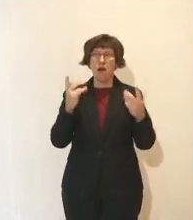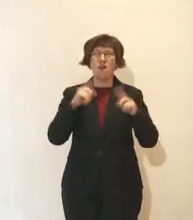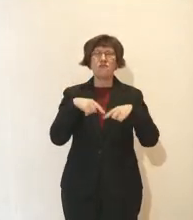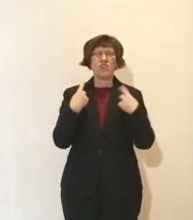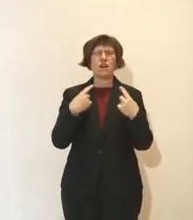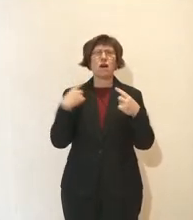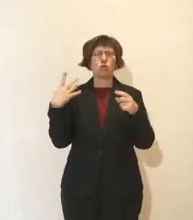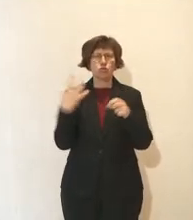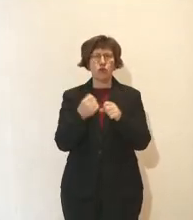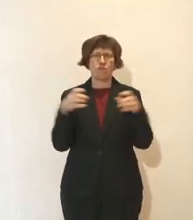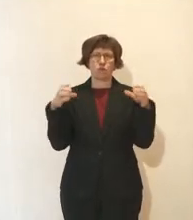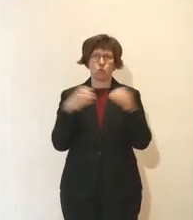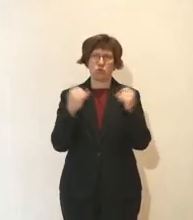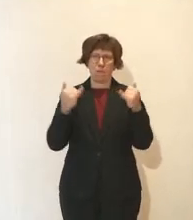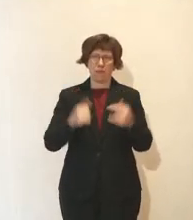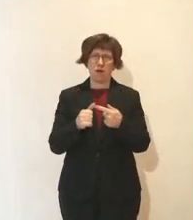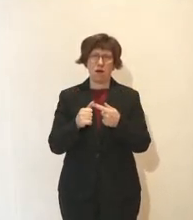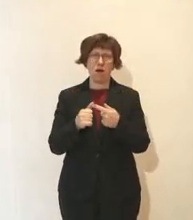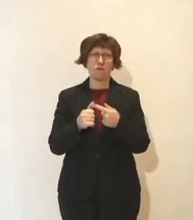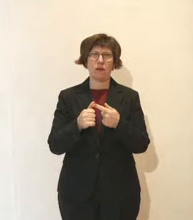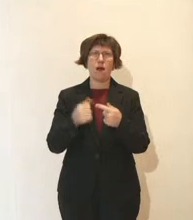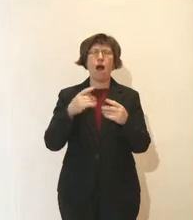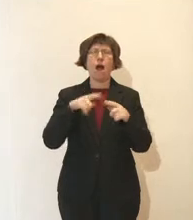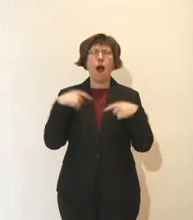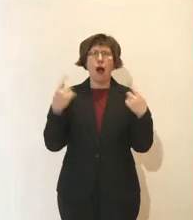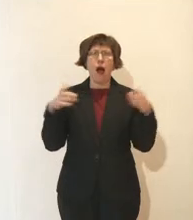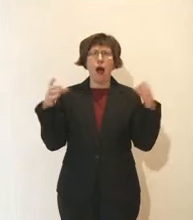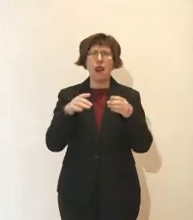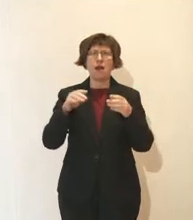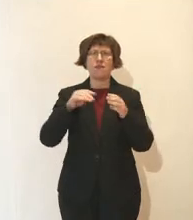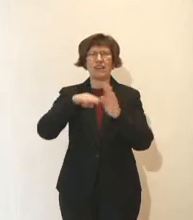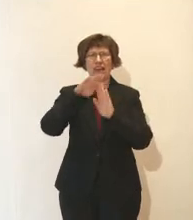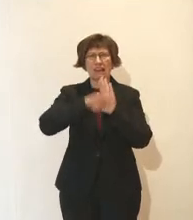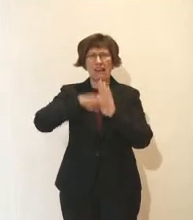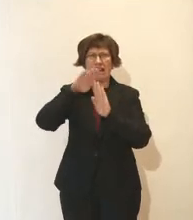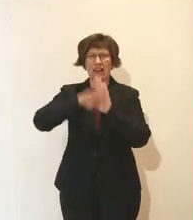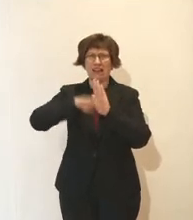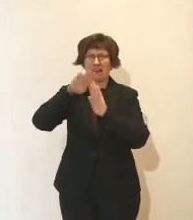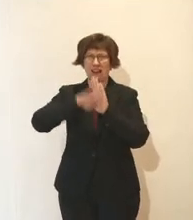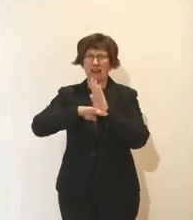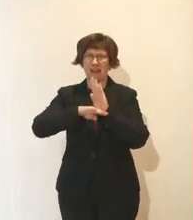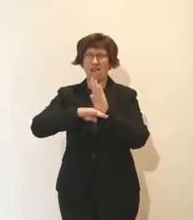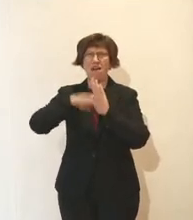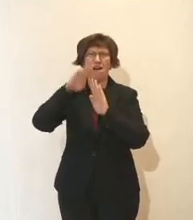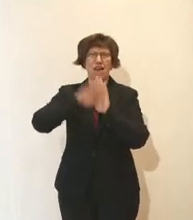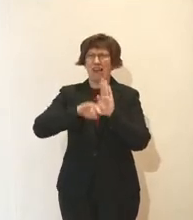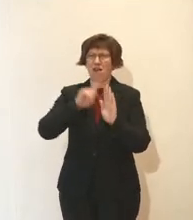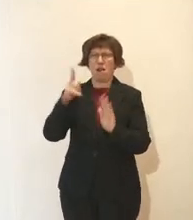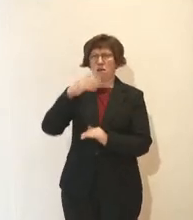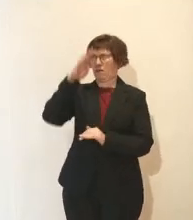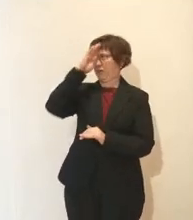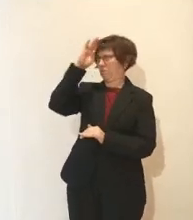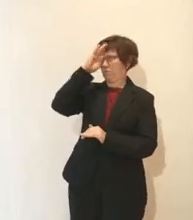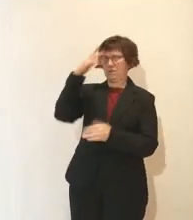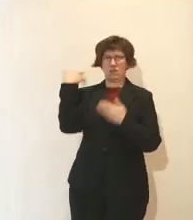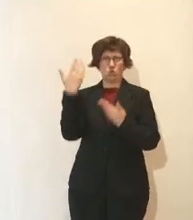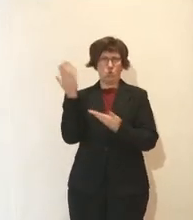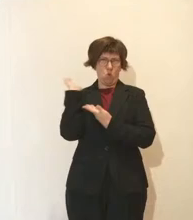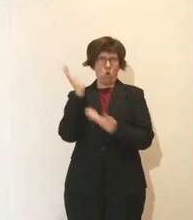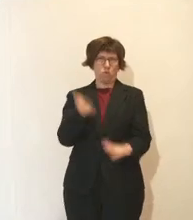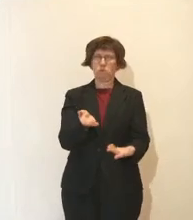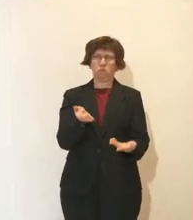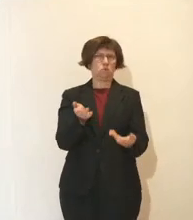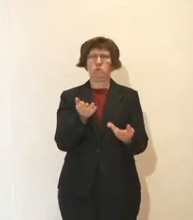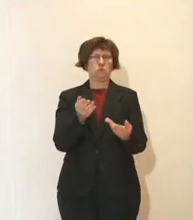werden das miteinander schaffen wenn sich alle an die regeln halten regeln die nicht von irgendwoher kommen sondern die dazu